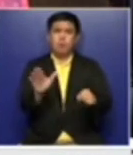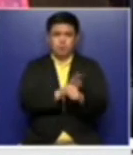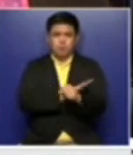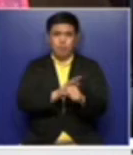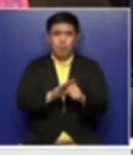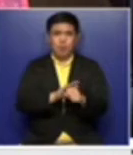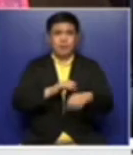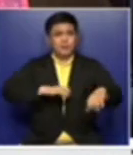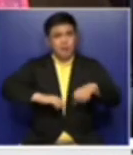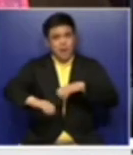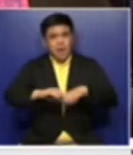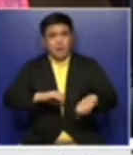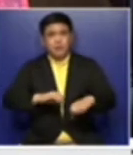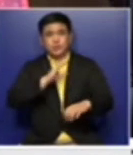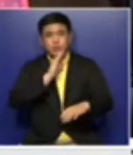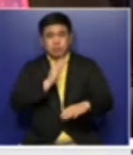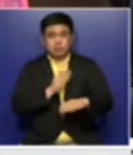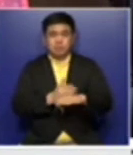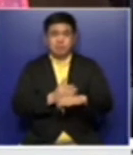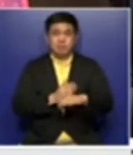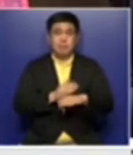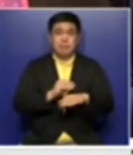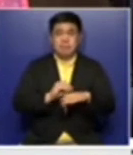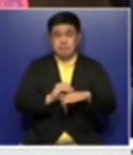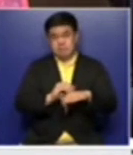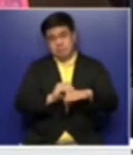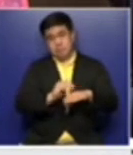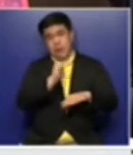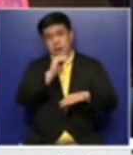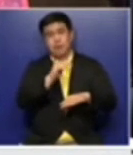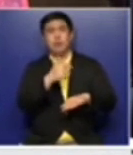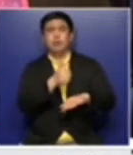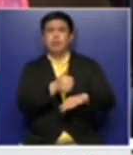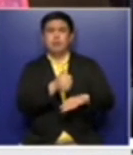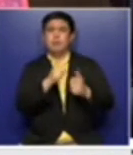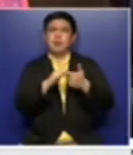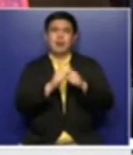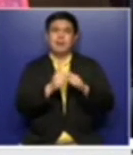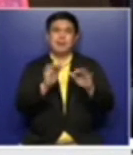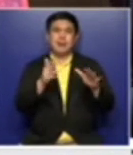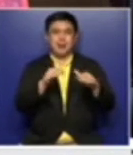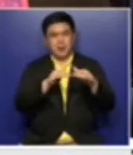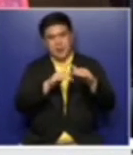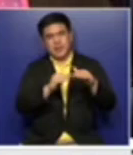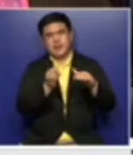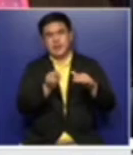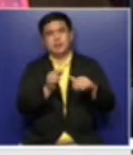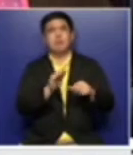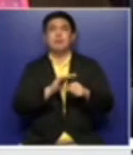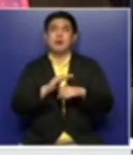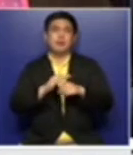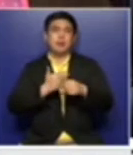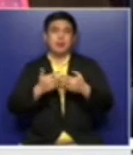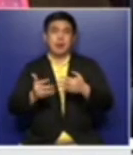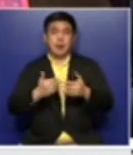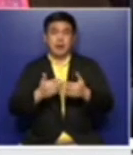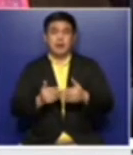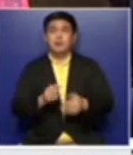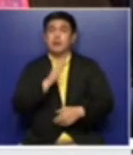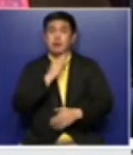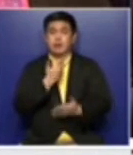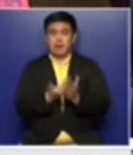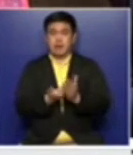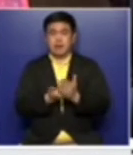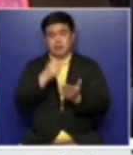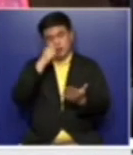ได้ต่ำกว่าเป้าหมายไปบ้างก็ไม่น่ากังวลใจซึ่งภาวะเงินคงคลังที่เหมาะสม